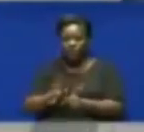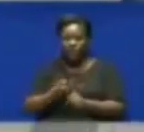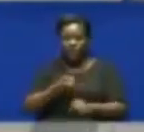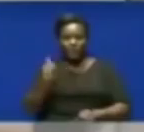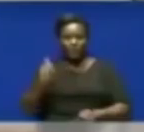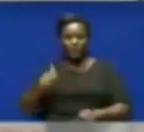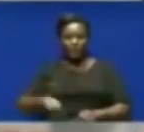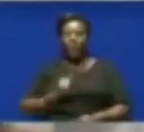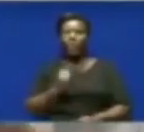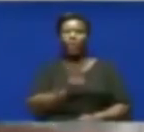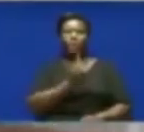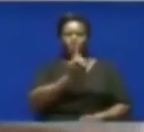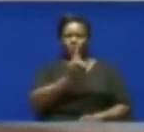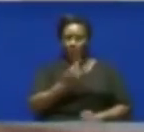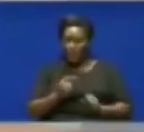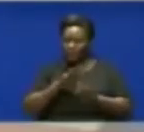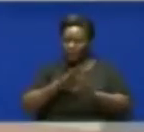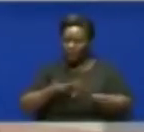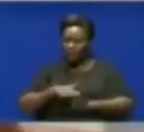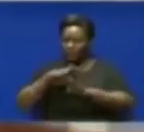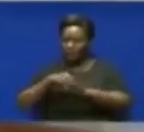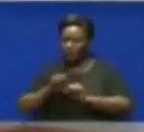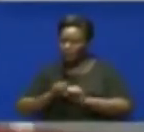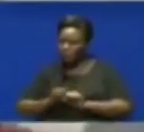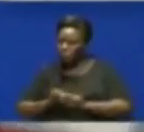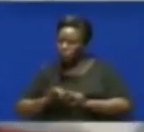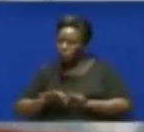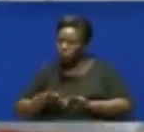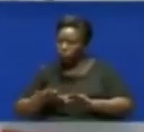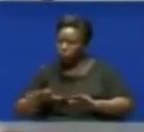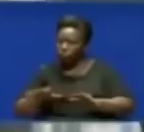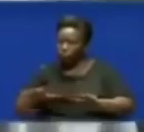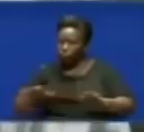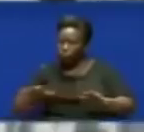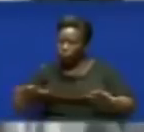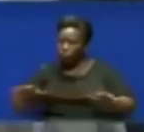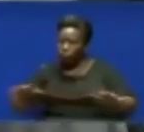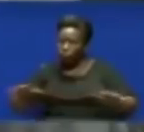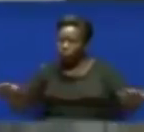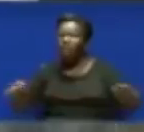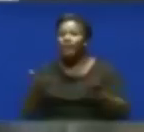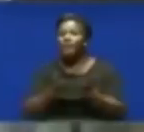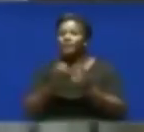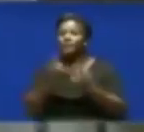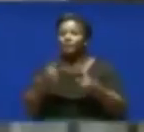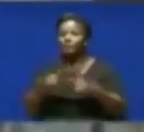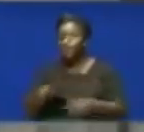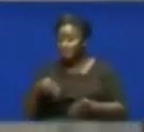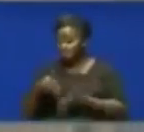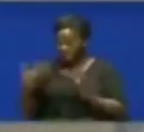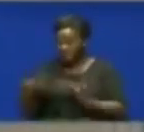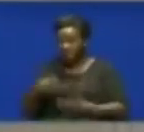taratibu kusambaa katika mataifa mengine. Taarifa zinaeleza zaidi ya watu 200,000 wameathirika na COVID-19